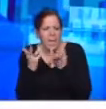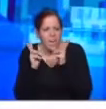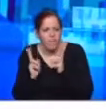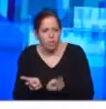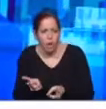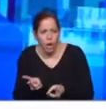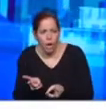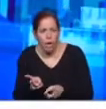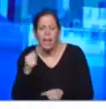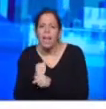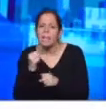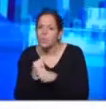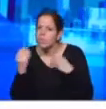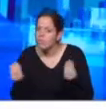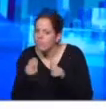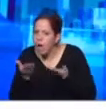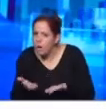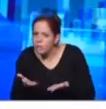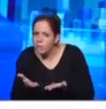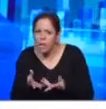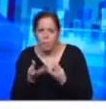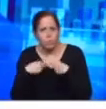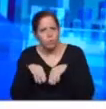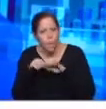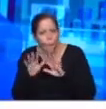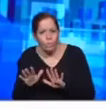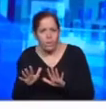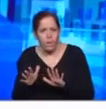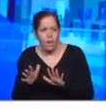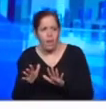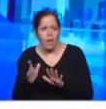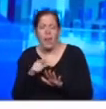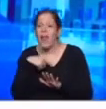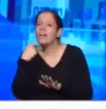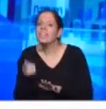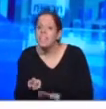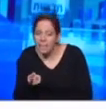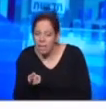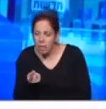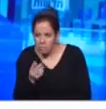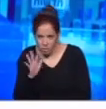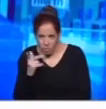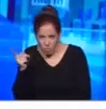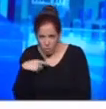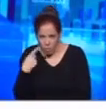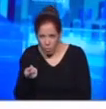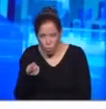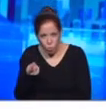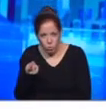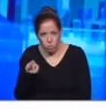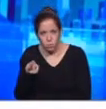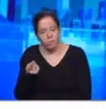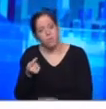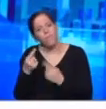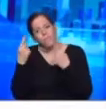אפשר לעשות דבר כזה למשפחות כאלה, להגיד להם את מה שהם אמרו,